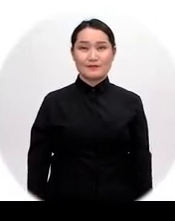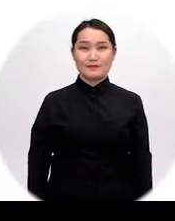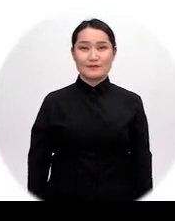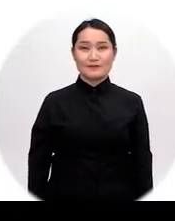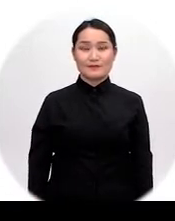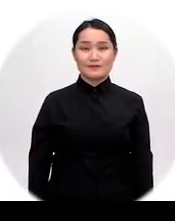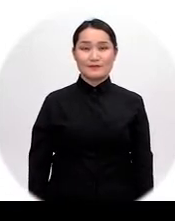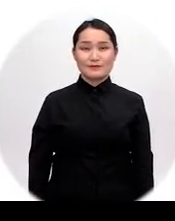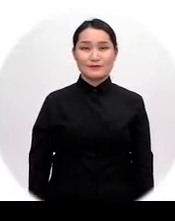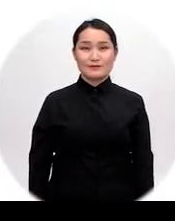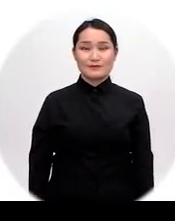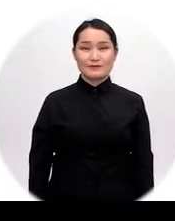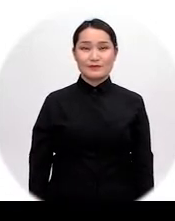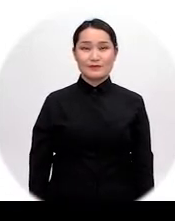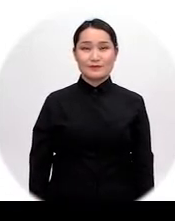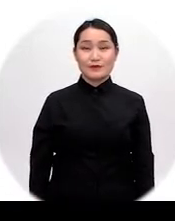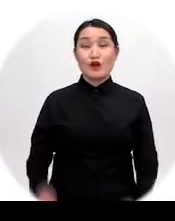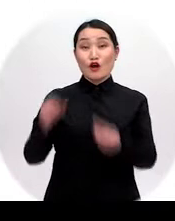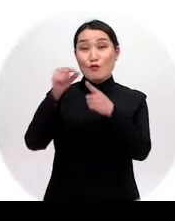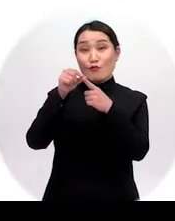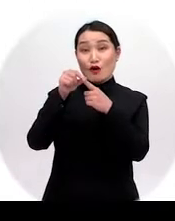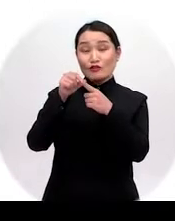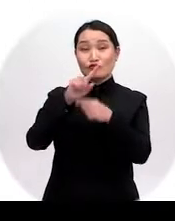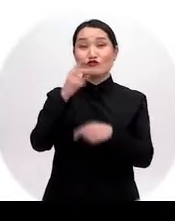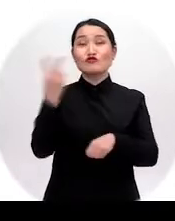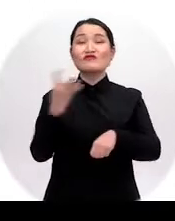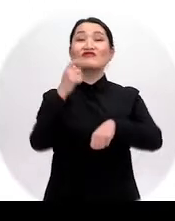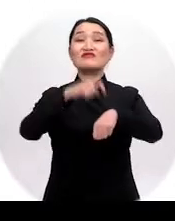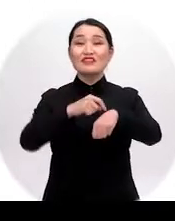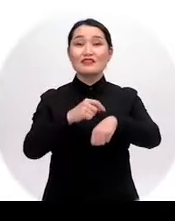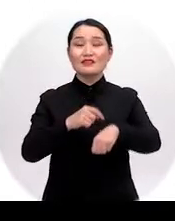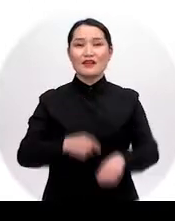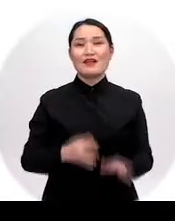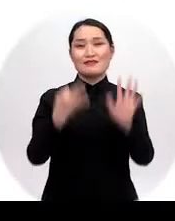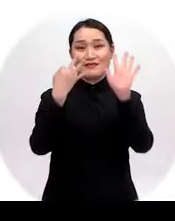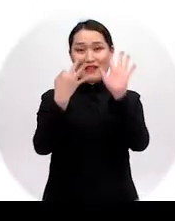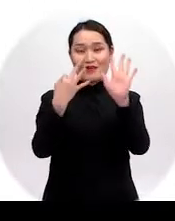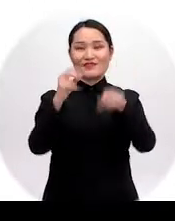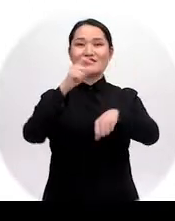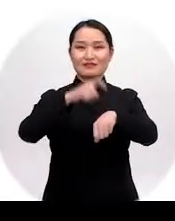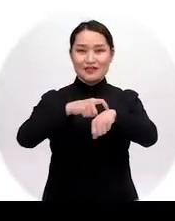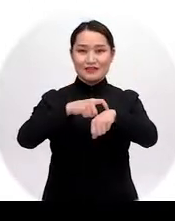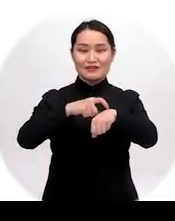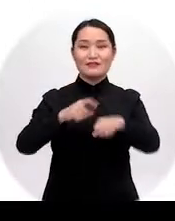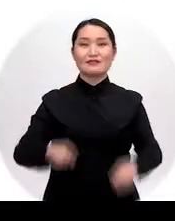Дахиад богино зүгэ хэдийн тоог заасан байгааг хараараа хүүхдүүдээ. 8 цаг.